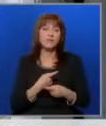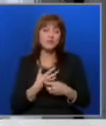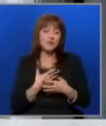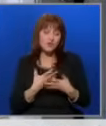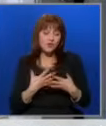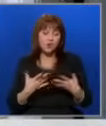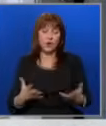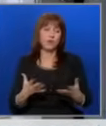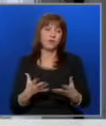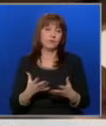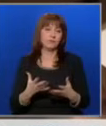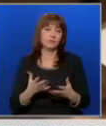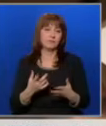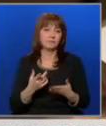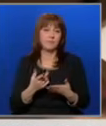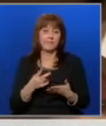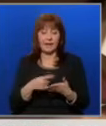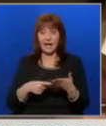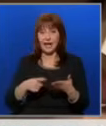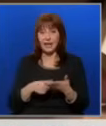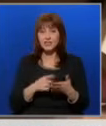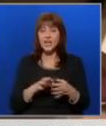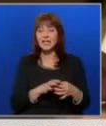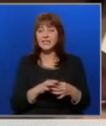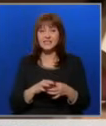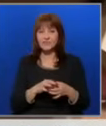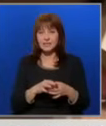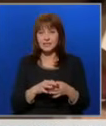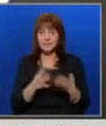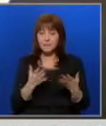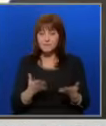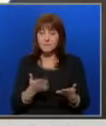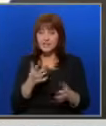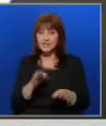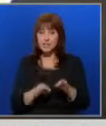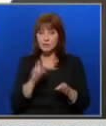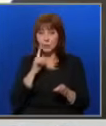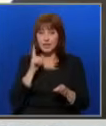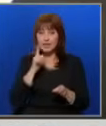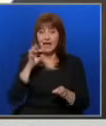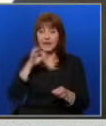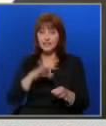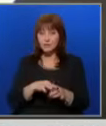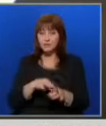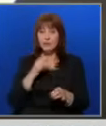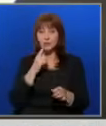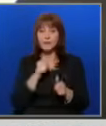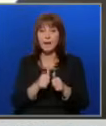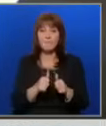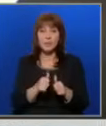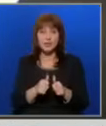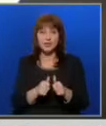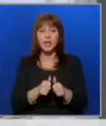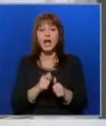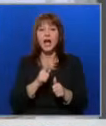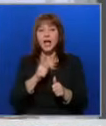протоколи на секционни избирателни комисии, свързани с нередовности по време на изборния ден, именно с гласуването с машина. На множество